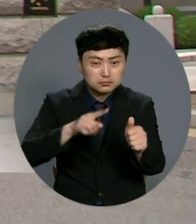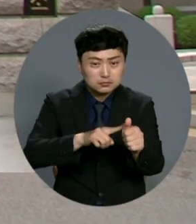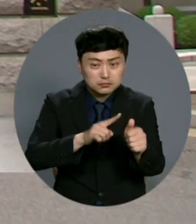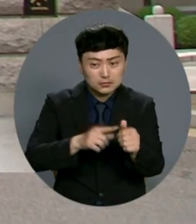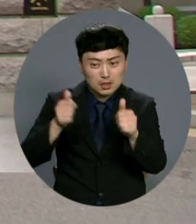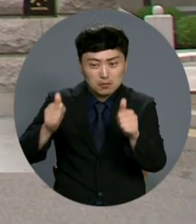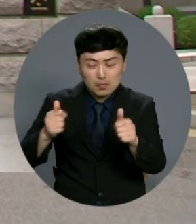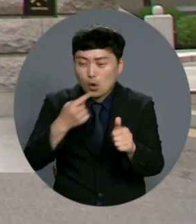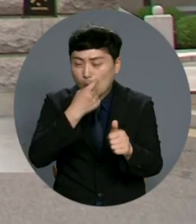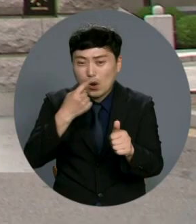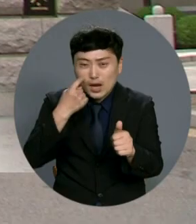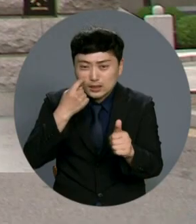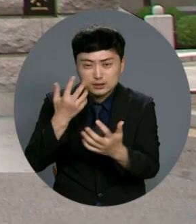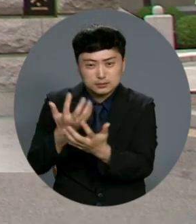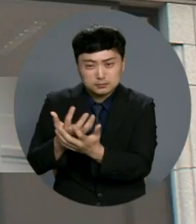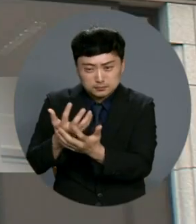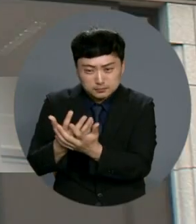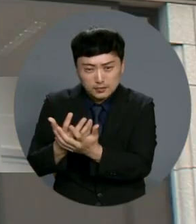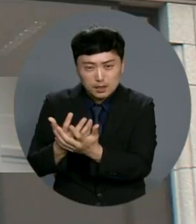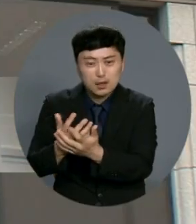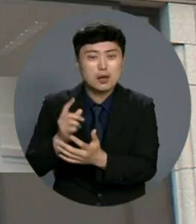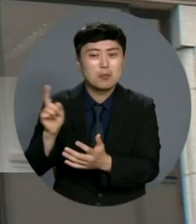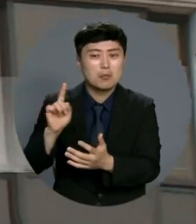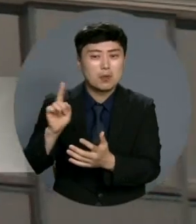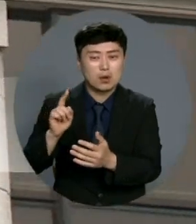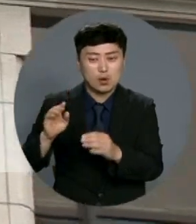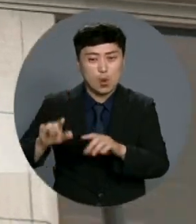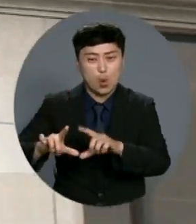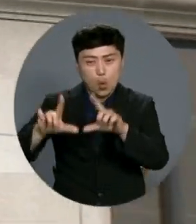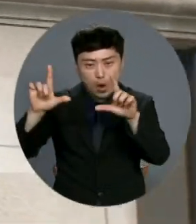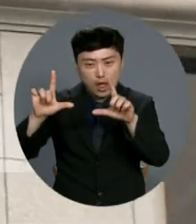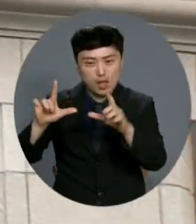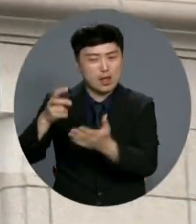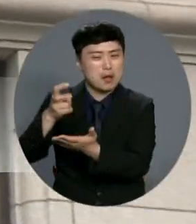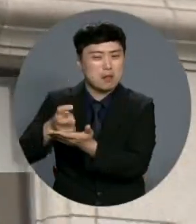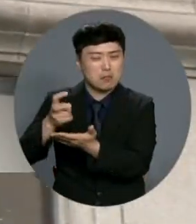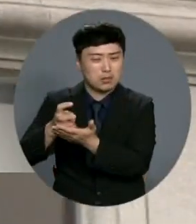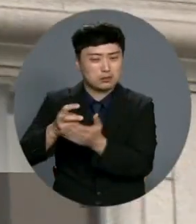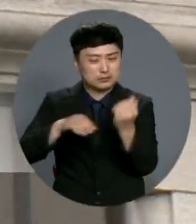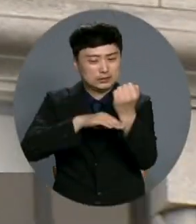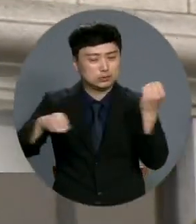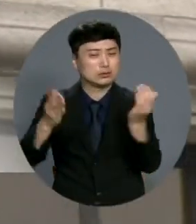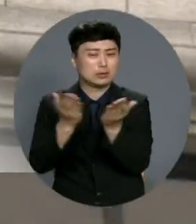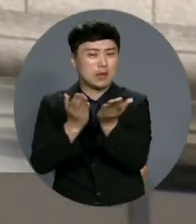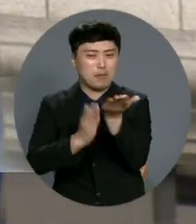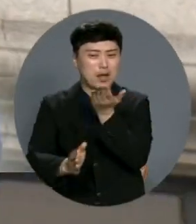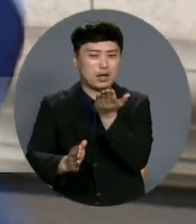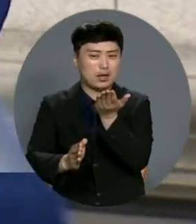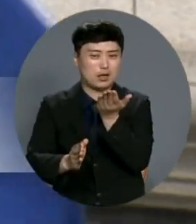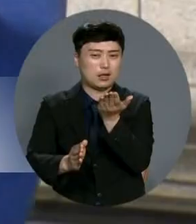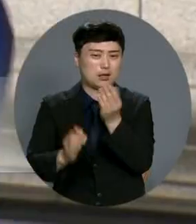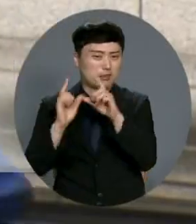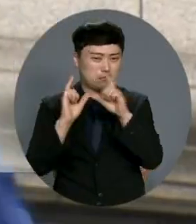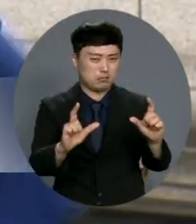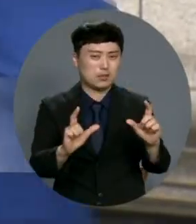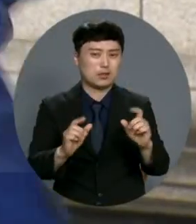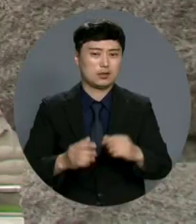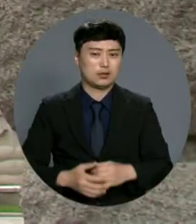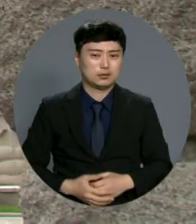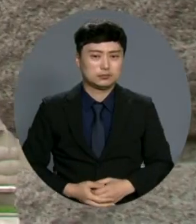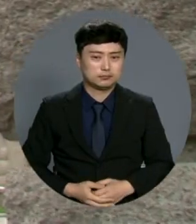확인서가 있어야 출생신고를 하도록 한 조항이 올해 초 이미 헌법 불합치 결정을 받았던 것으로 확인됐습니다